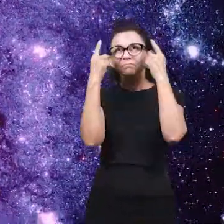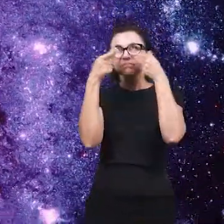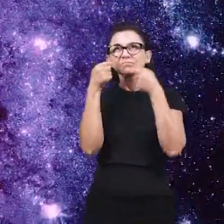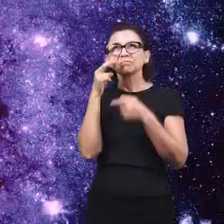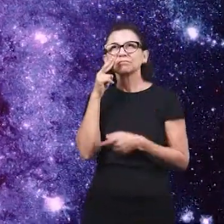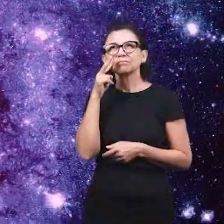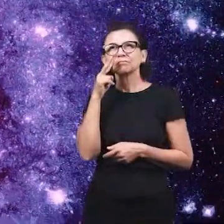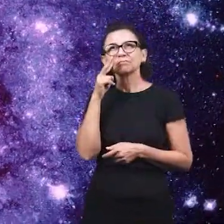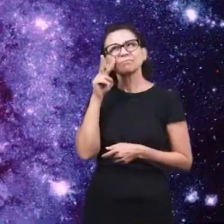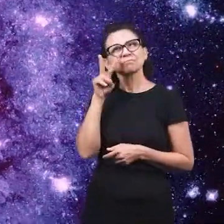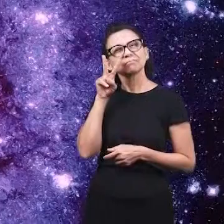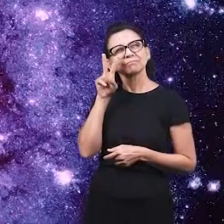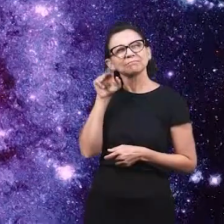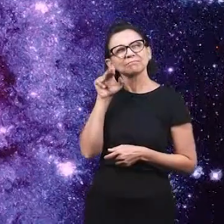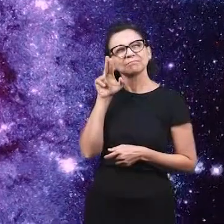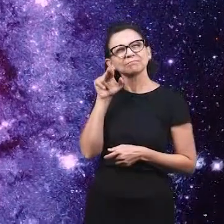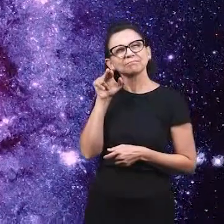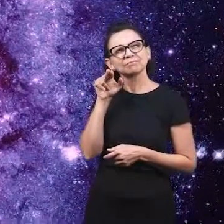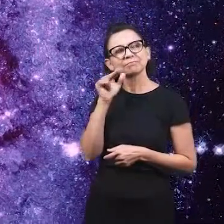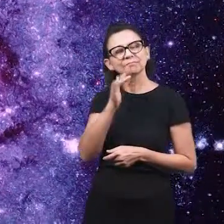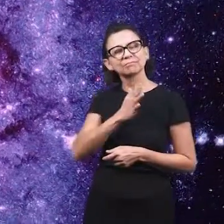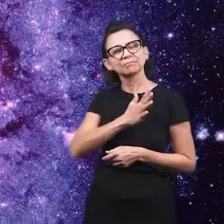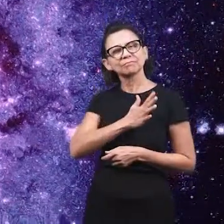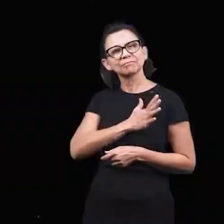То, чего очи никогда не видели,